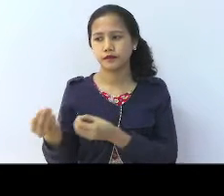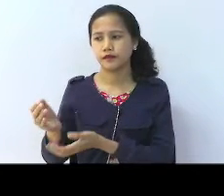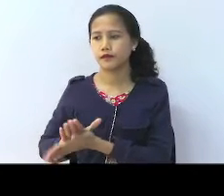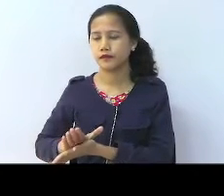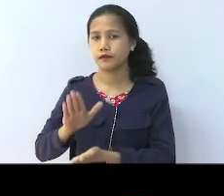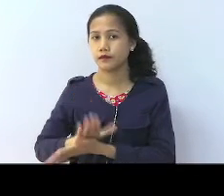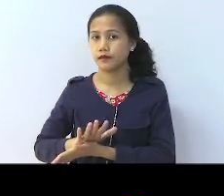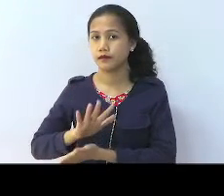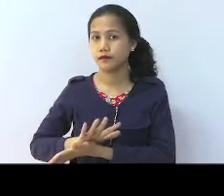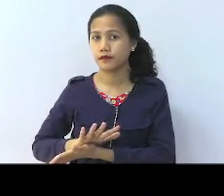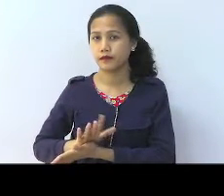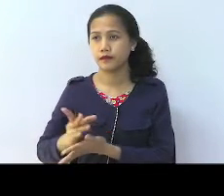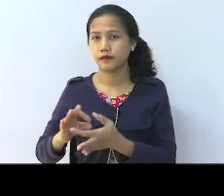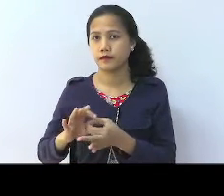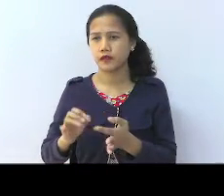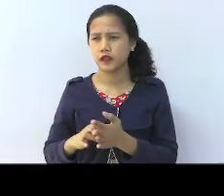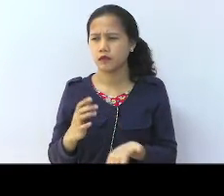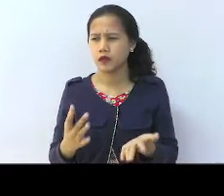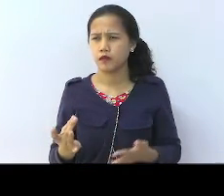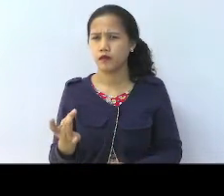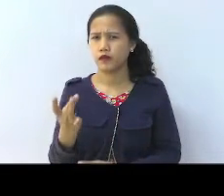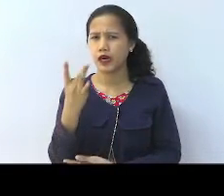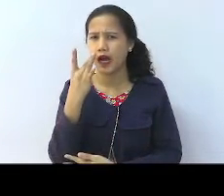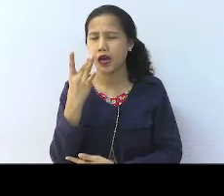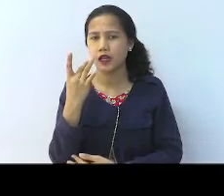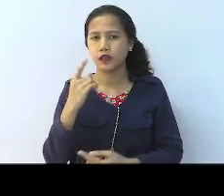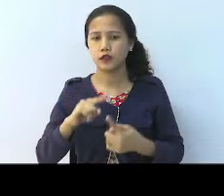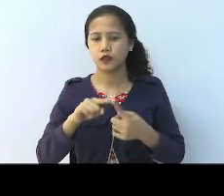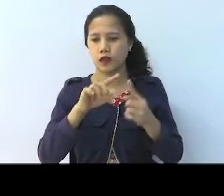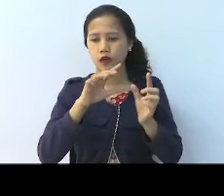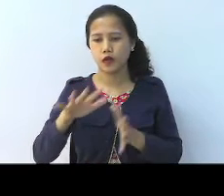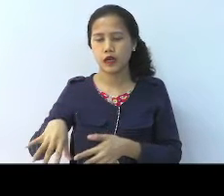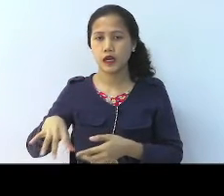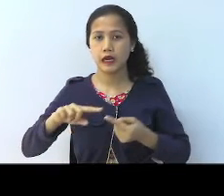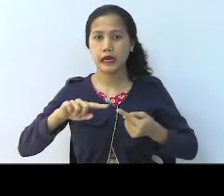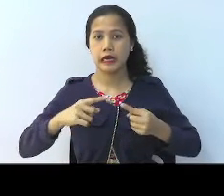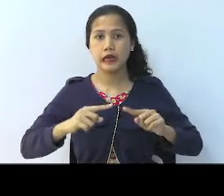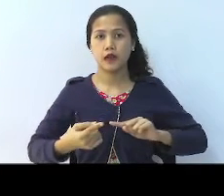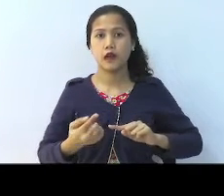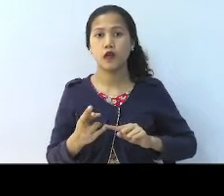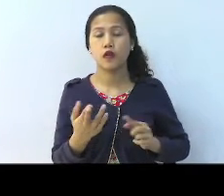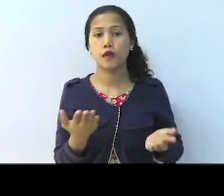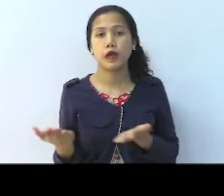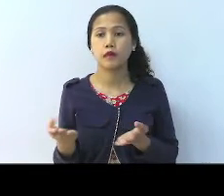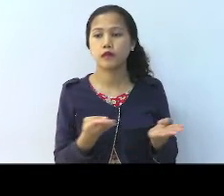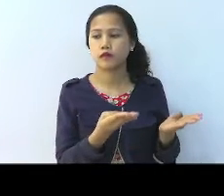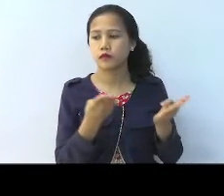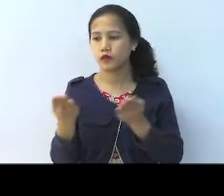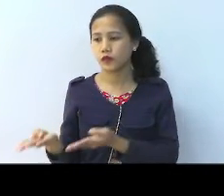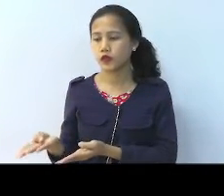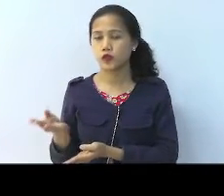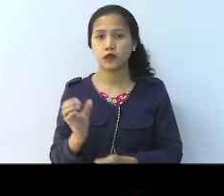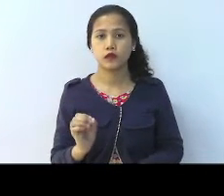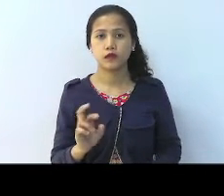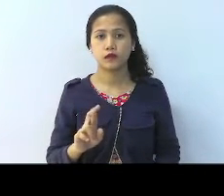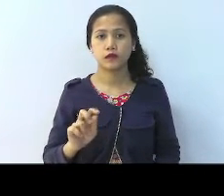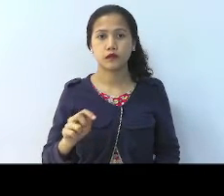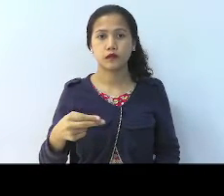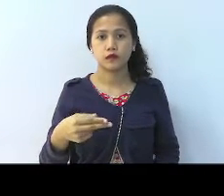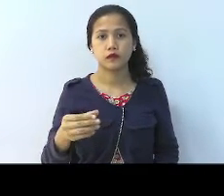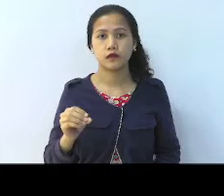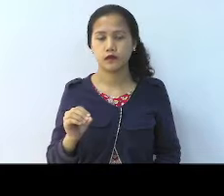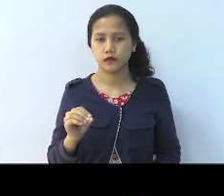na ng doktor na meron ka nangang TMD, ano naman ang management para dito? Sa mga doktor,